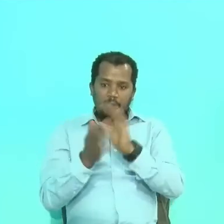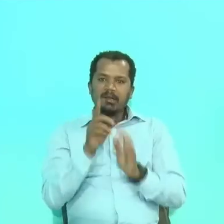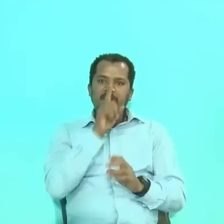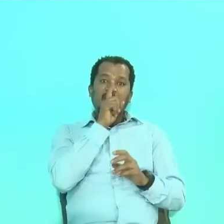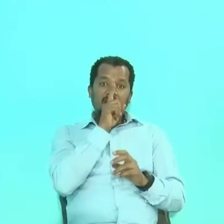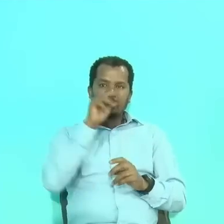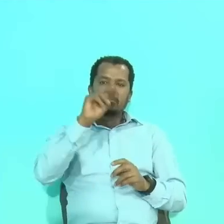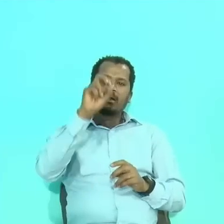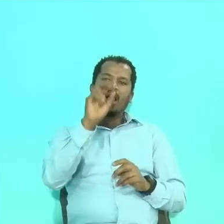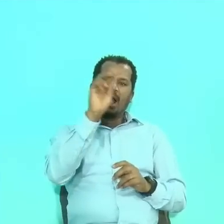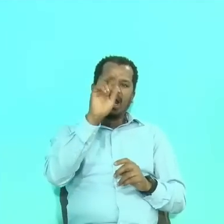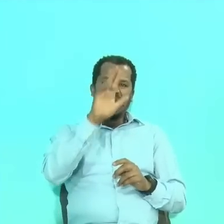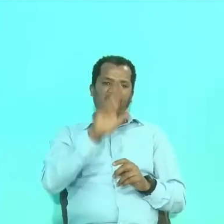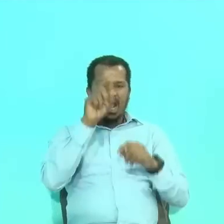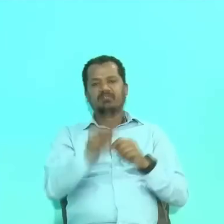መዋቅር ያስፈልጋል።